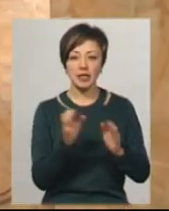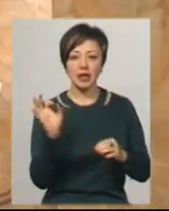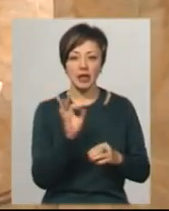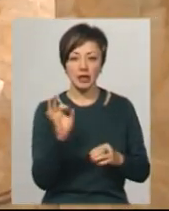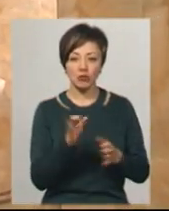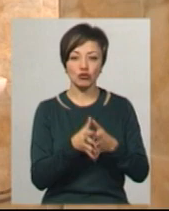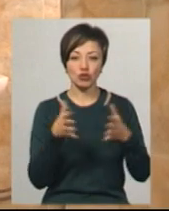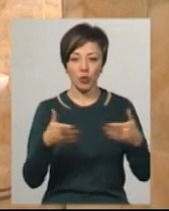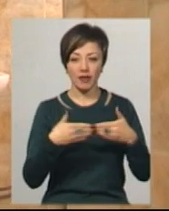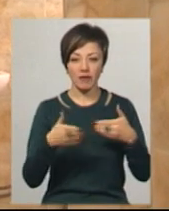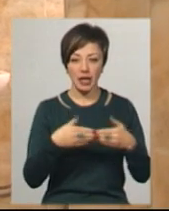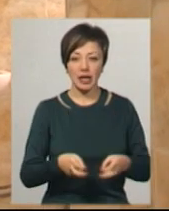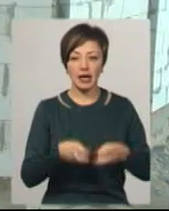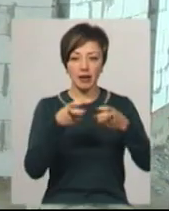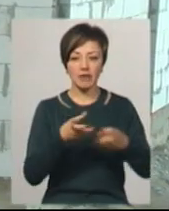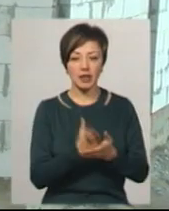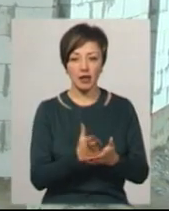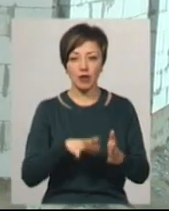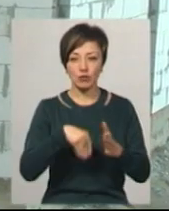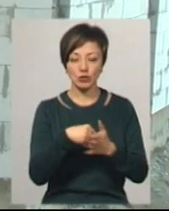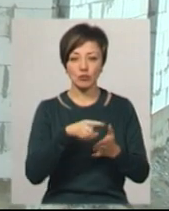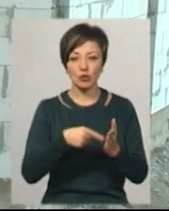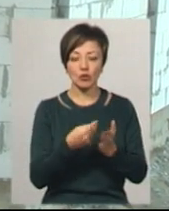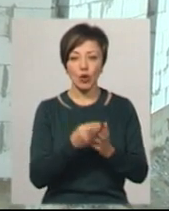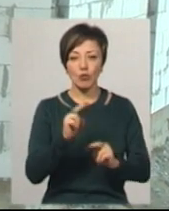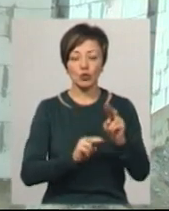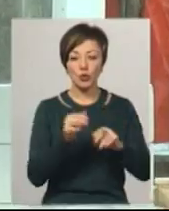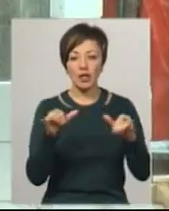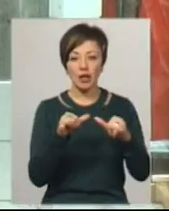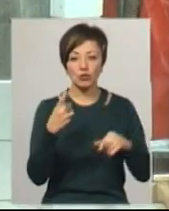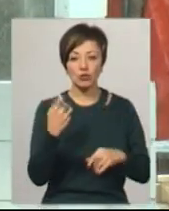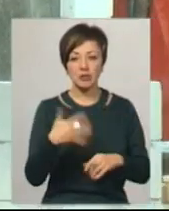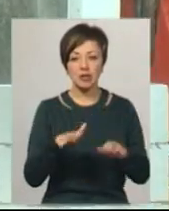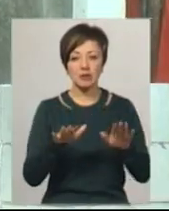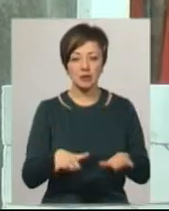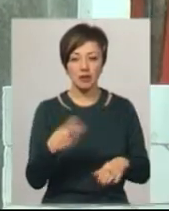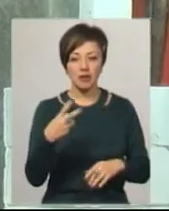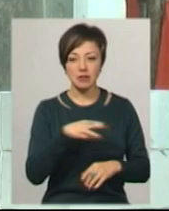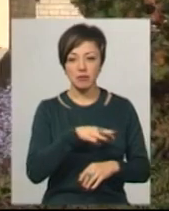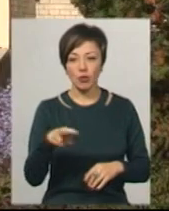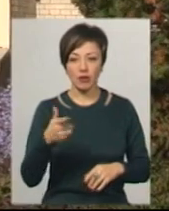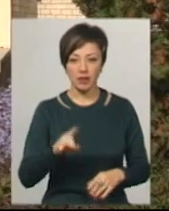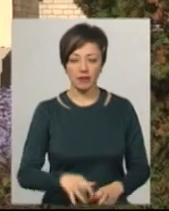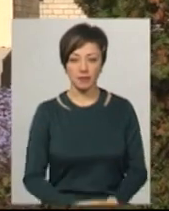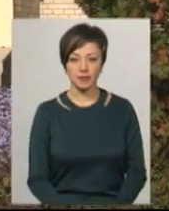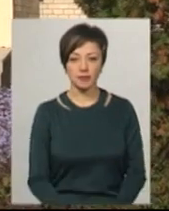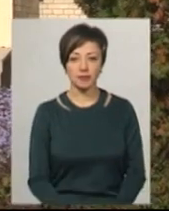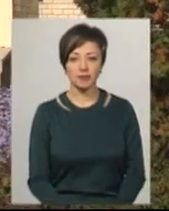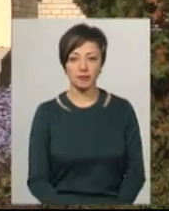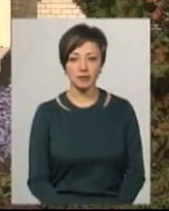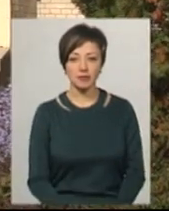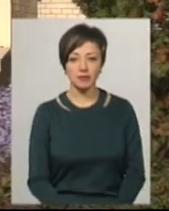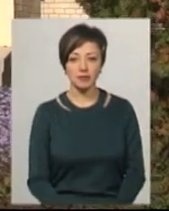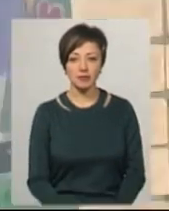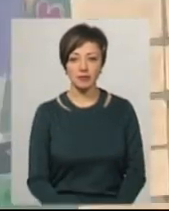класах, є ліфт тощо. Зараз за кошти міського бюджету будують їдальню на 150 місць вартістю 20 мільйонів гривень. Леся Боровець,